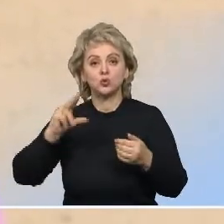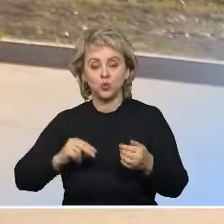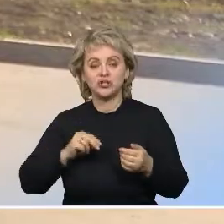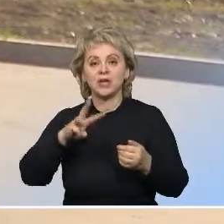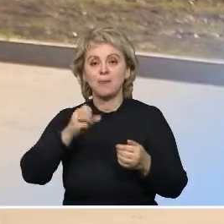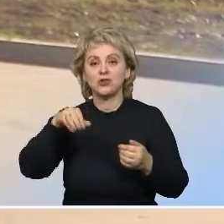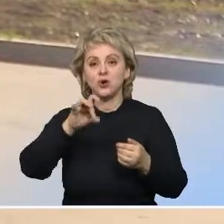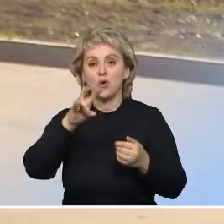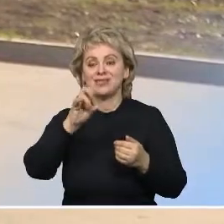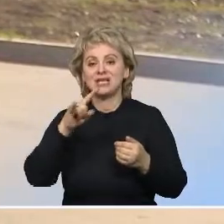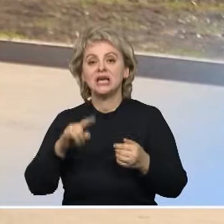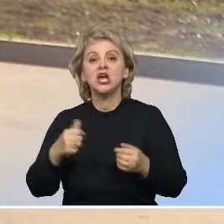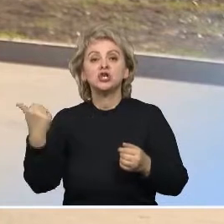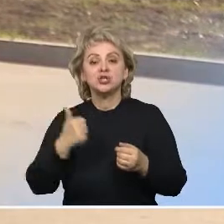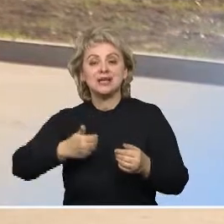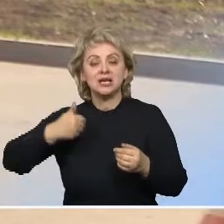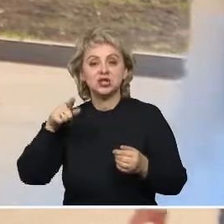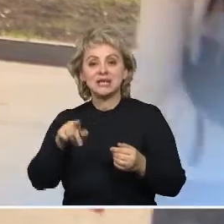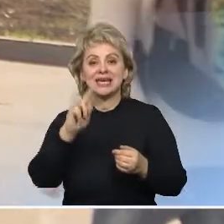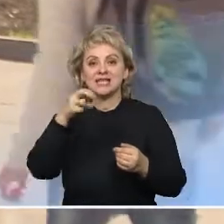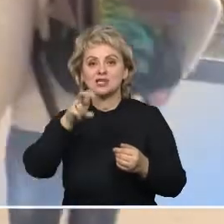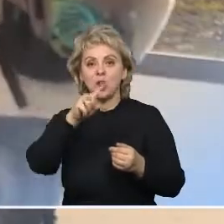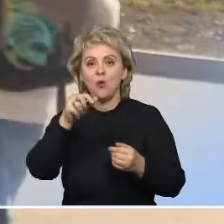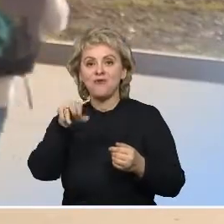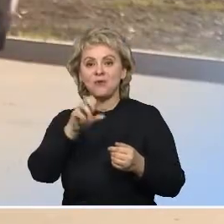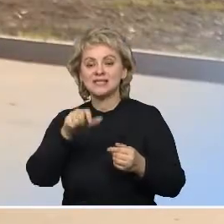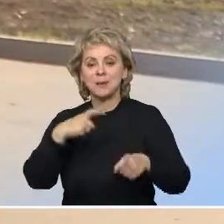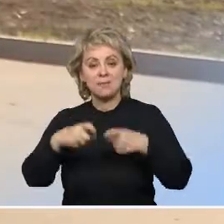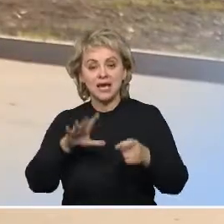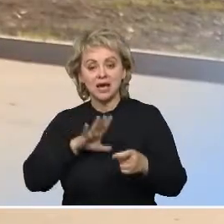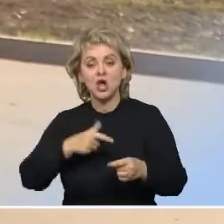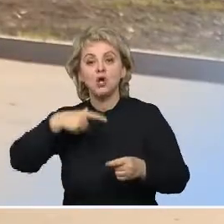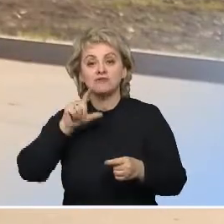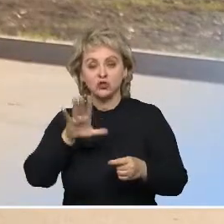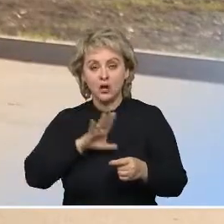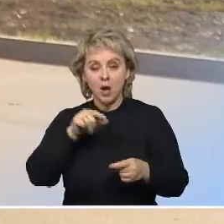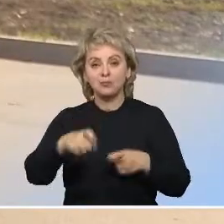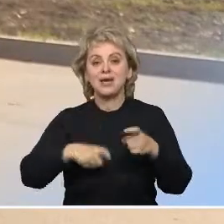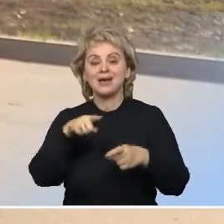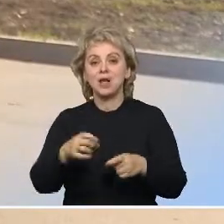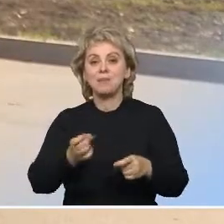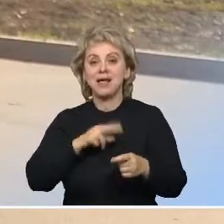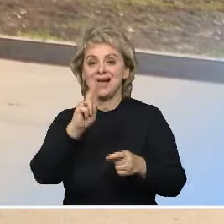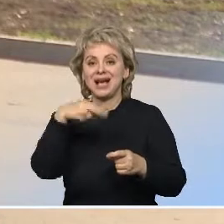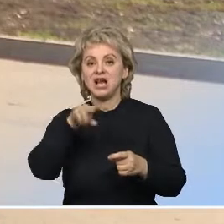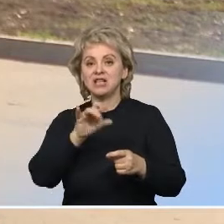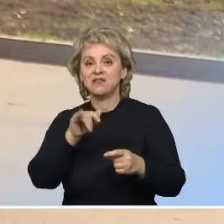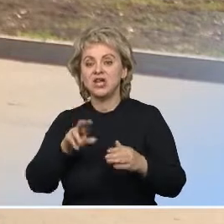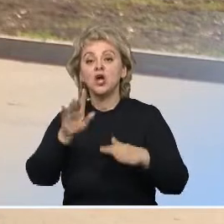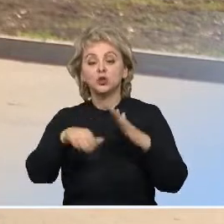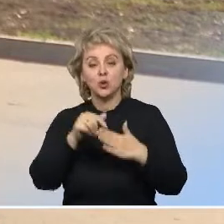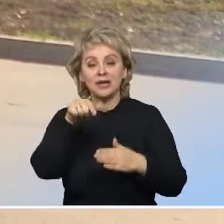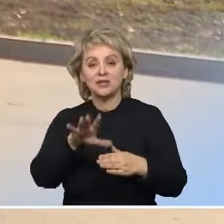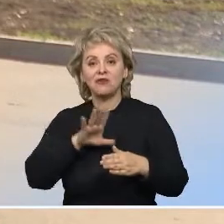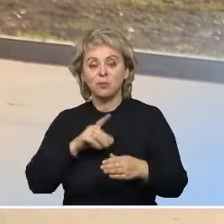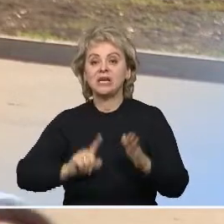дочки Матрены. Неделю назад марафон Кисловодский пробежала. Вчера полумарафон в Белой Калитве. Ну, до этого были еще